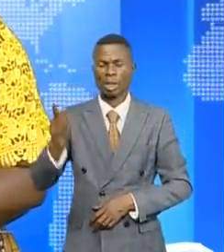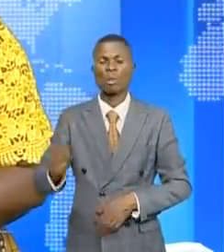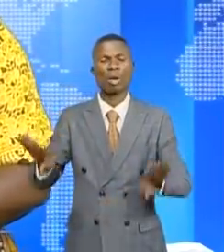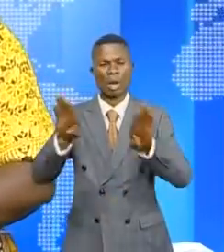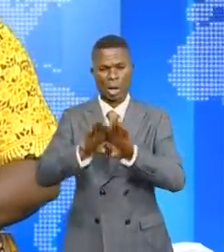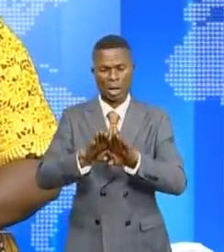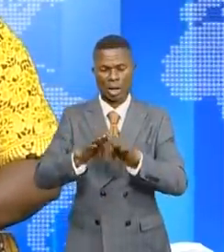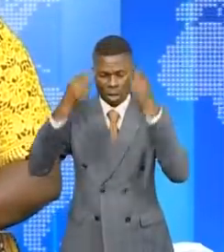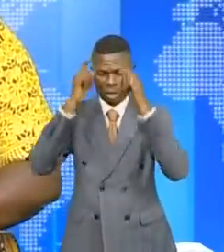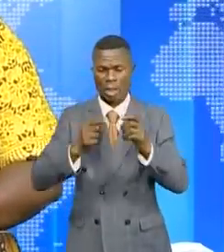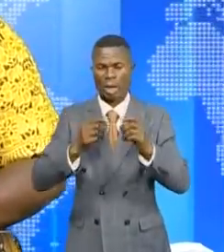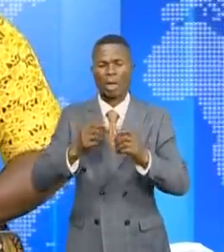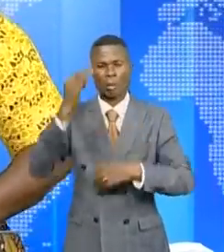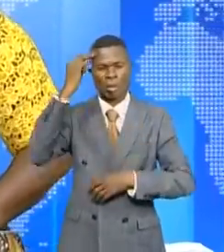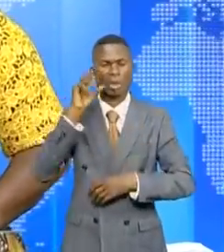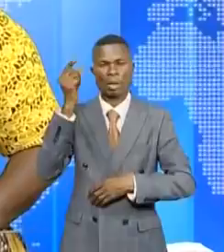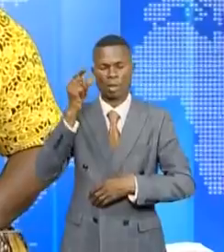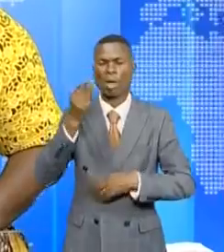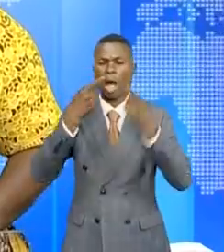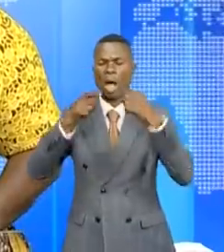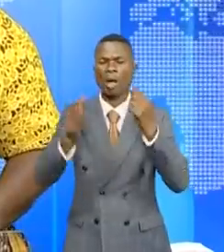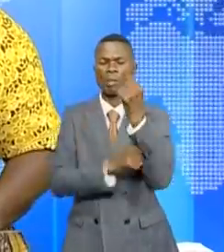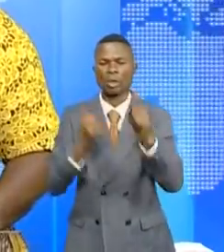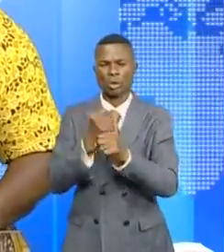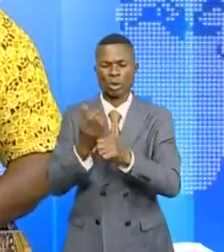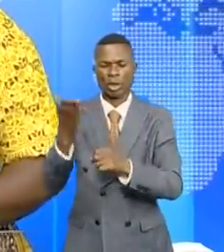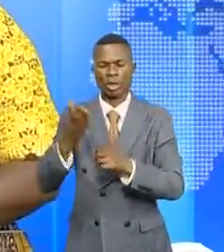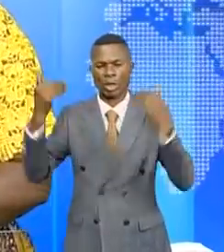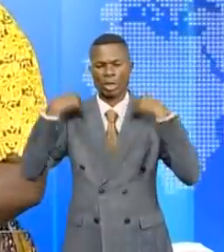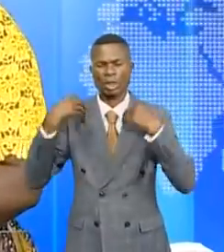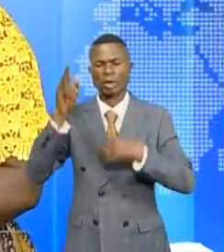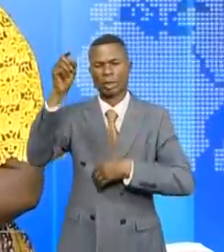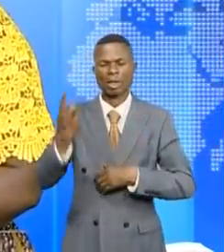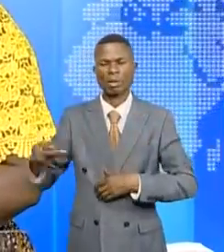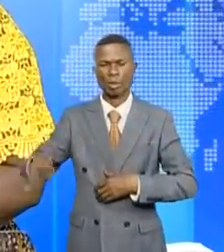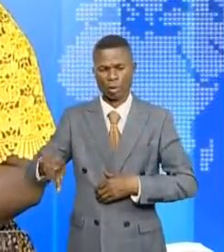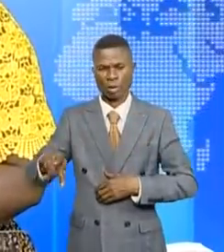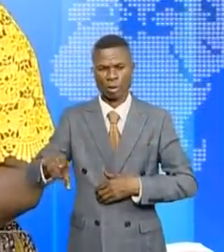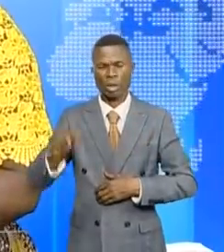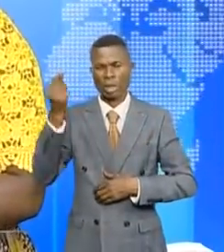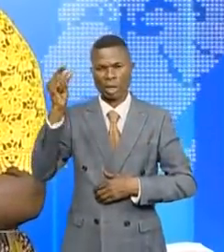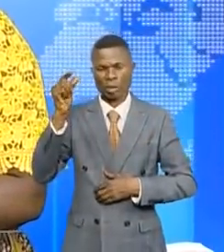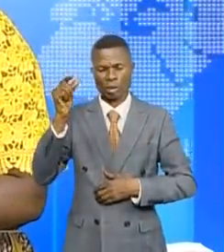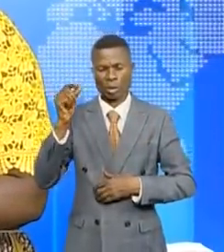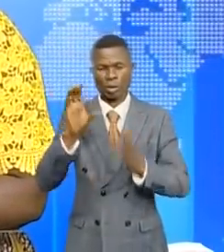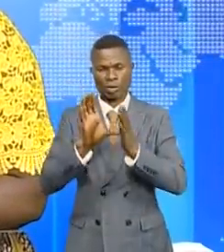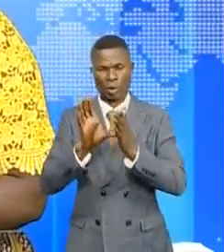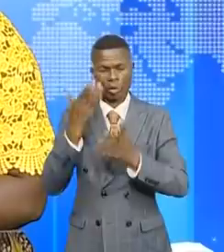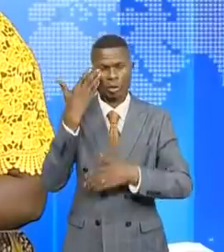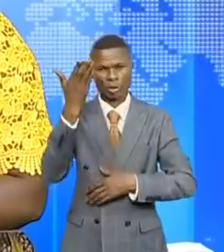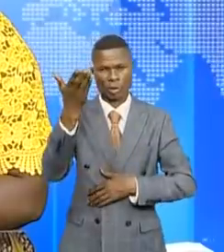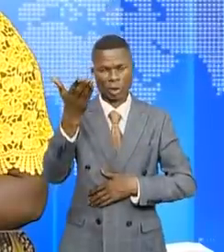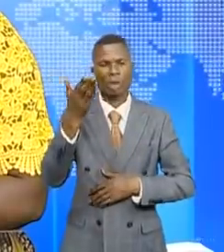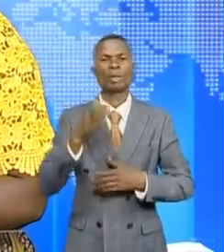été communiquée aux exploitants artisanaux par le chef de division provinciale aux mines et géologie. Un reportage de